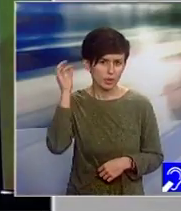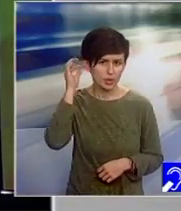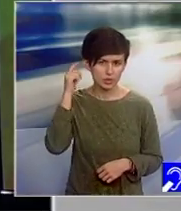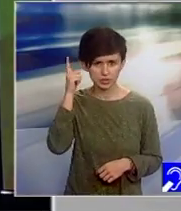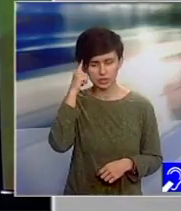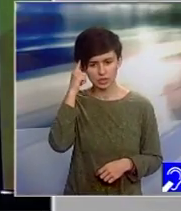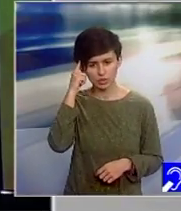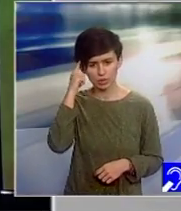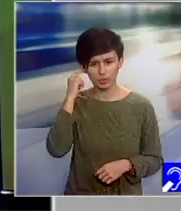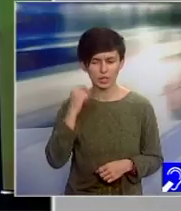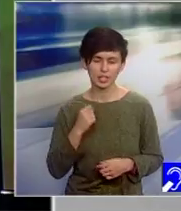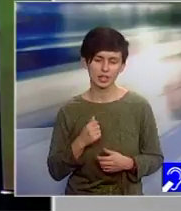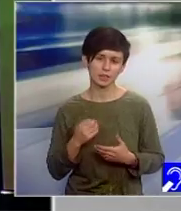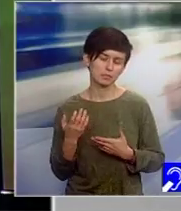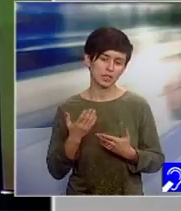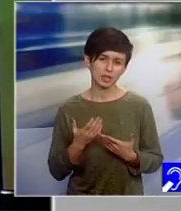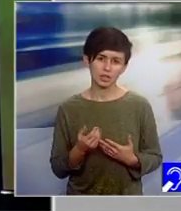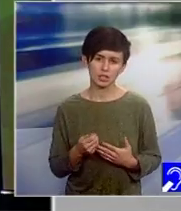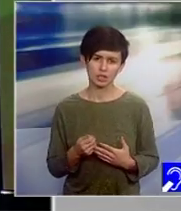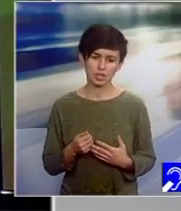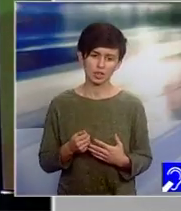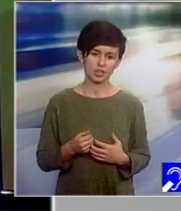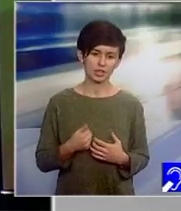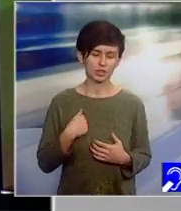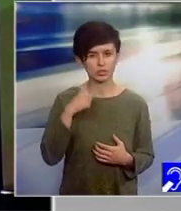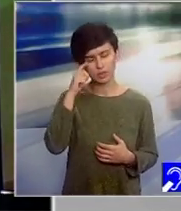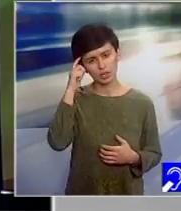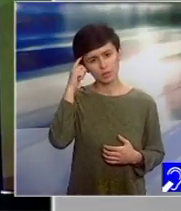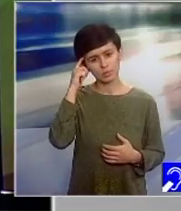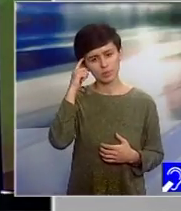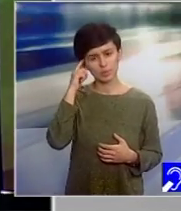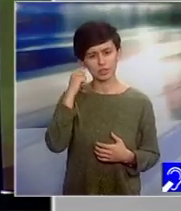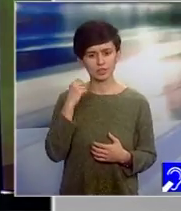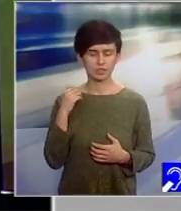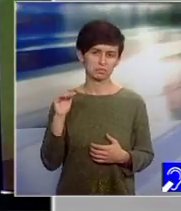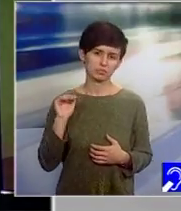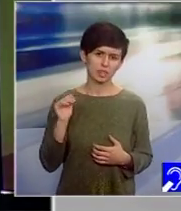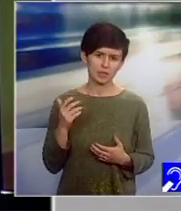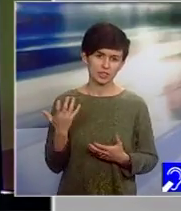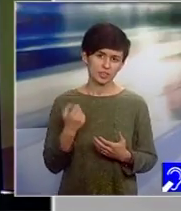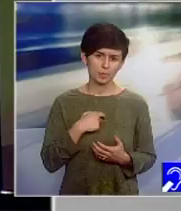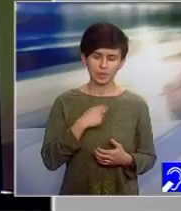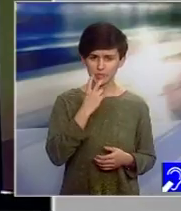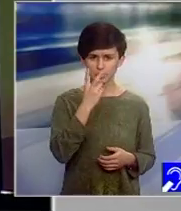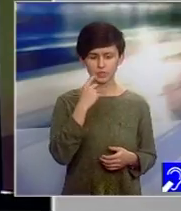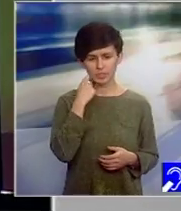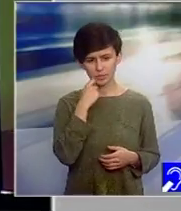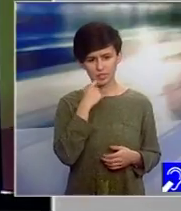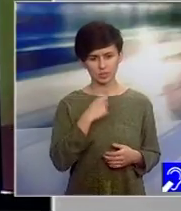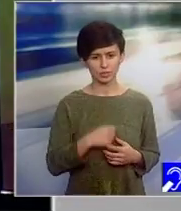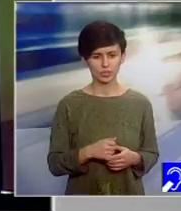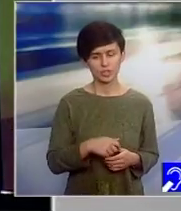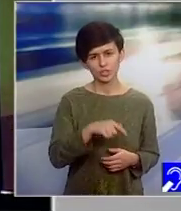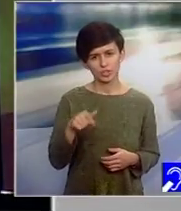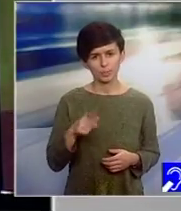care chiar mi-a pus un semn de întrebare, auzim pe stradă, păi ce putem vedea în Cluj? Bine, e o ignoranță asta. Și noi trebuie să depășim